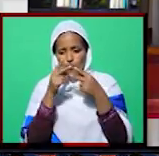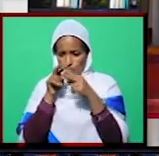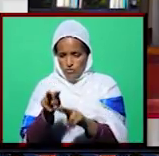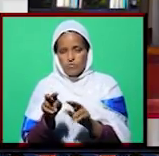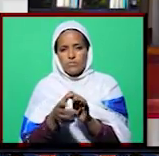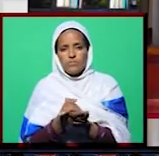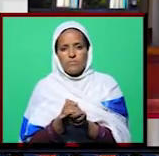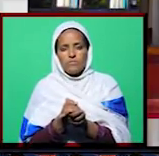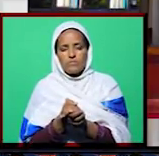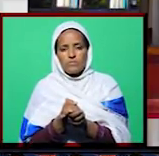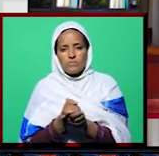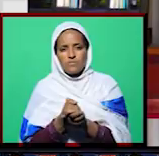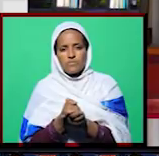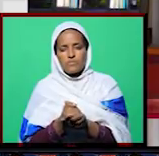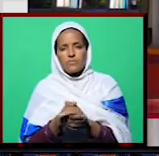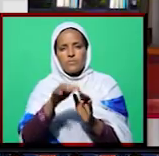ደግሞ የምንመለከተው